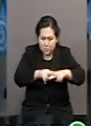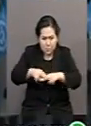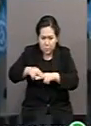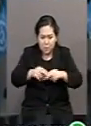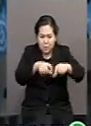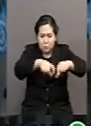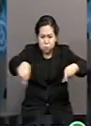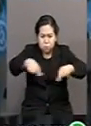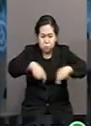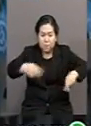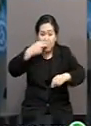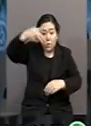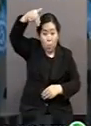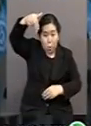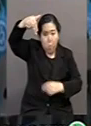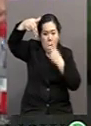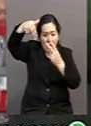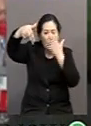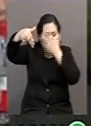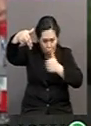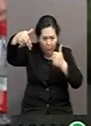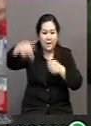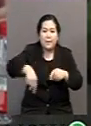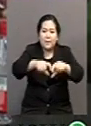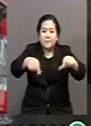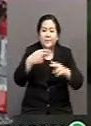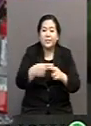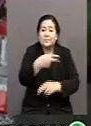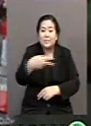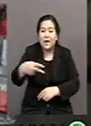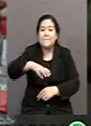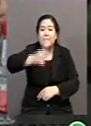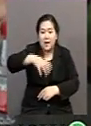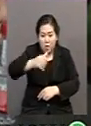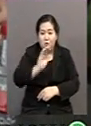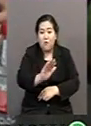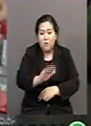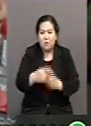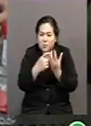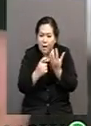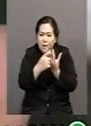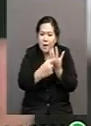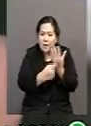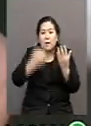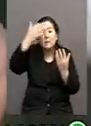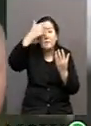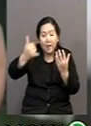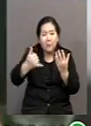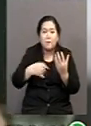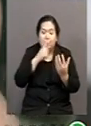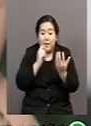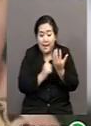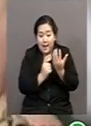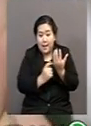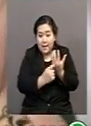แถวกันพอมองจากมุมสูงข้างบนเนี่ยก็จะเป็นคำว่าปิงหูเหมือนกับชื่อเมืองเลยแกะสลักทำไมค่ะก็หลังจากที่แกะสลักเสร็จ